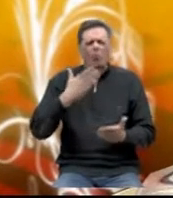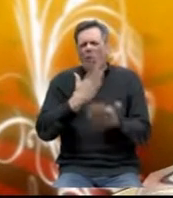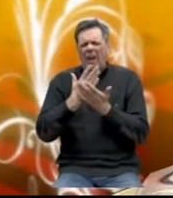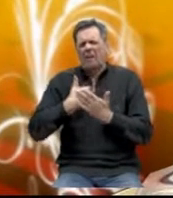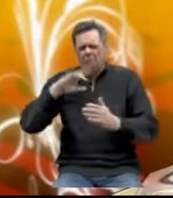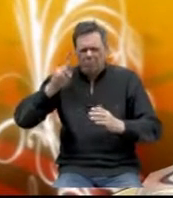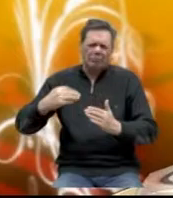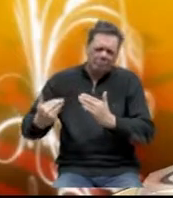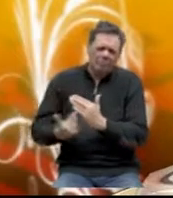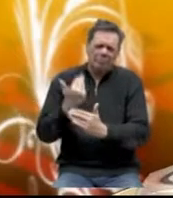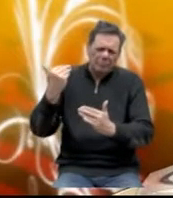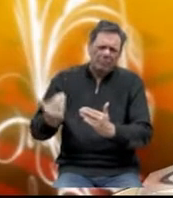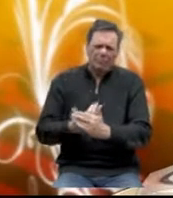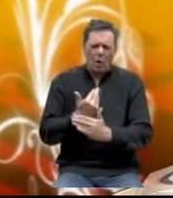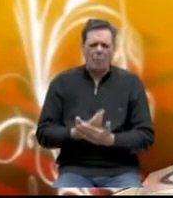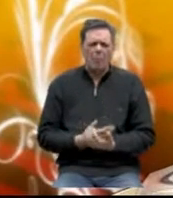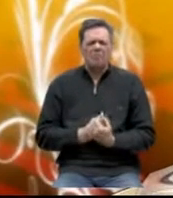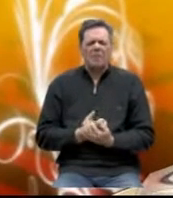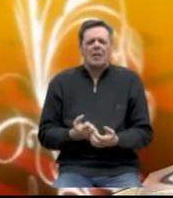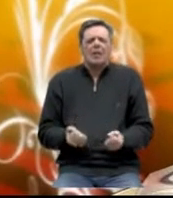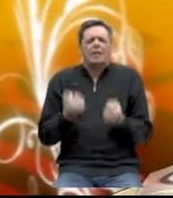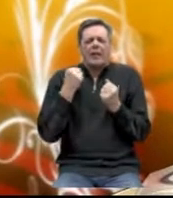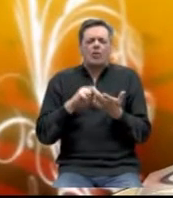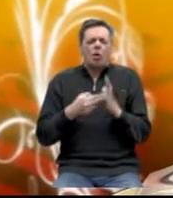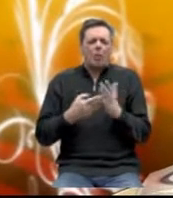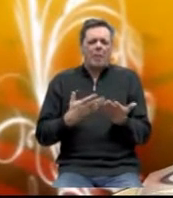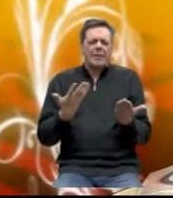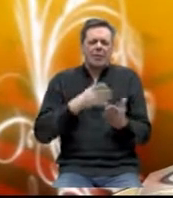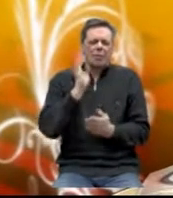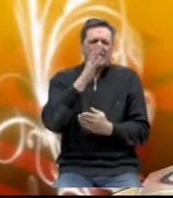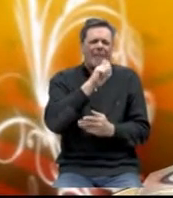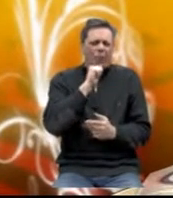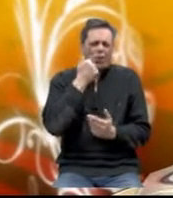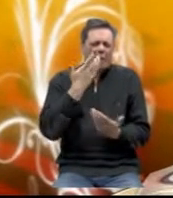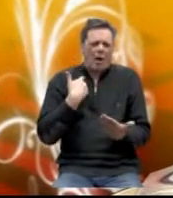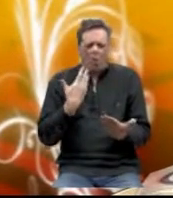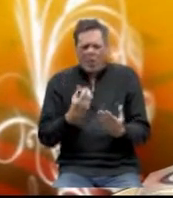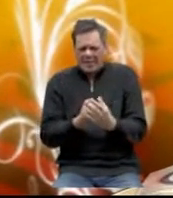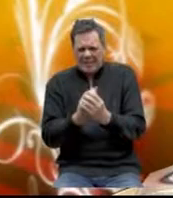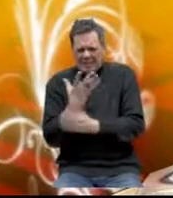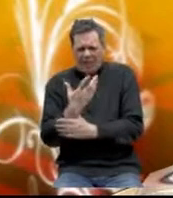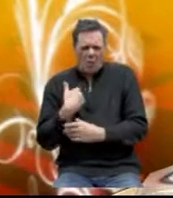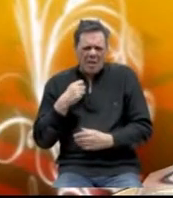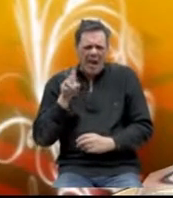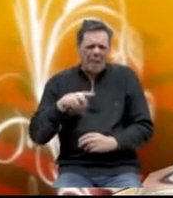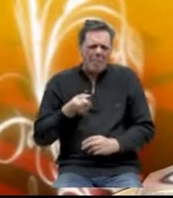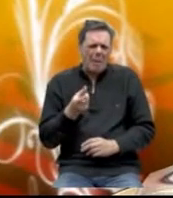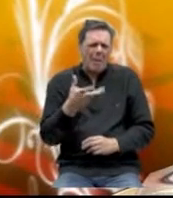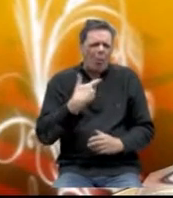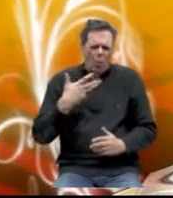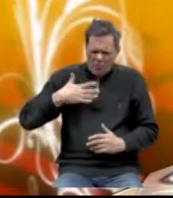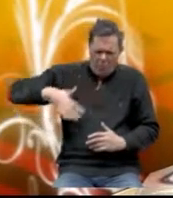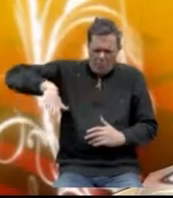ponavljati vrlo teške komplikacije kod svakog čovjeka koje nastaju, ja imam nekoliko u svom